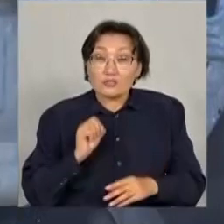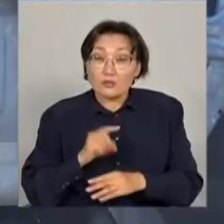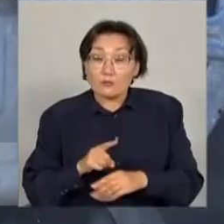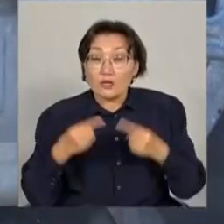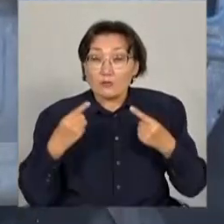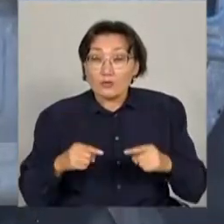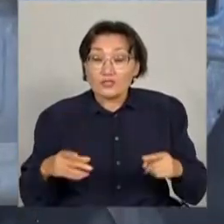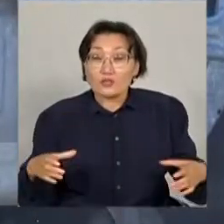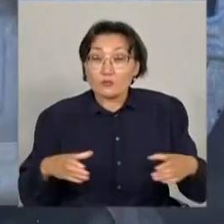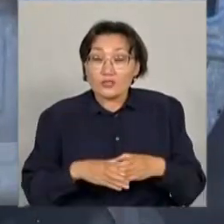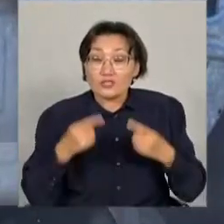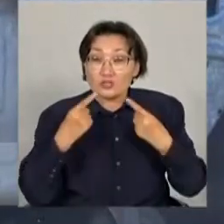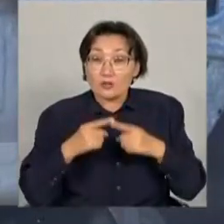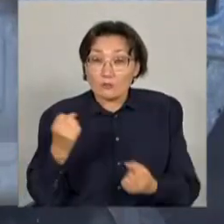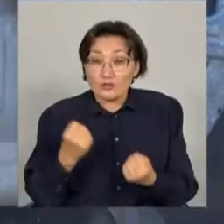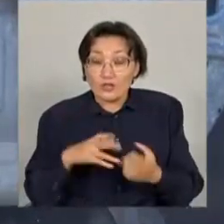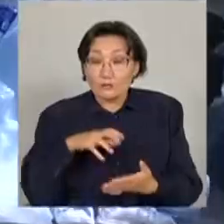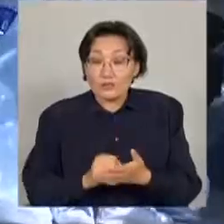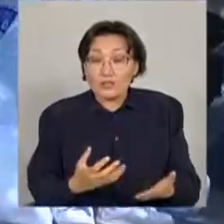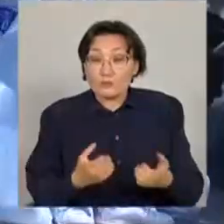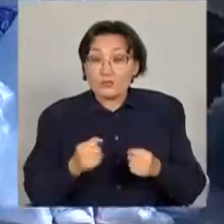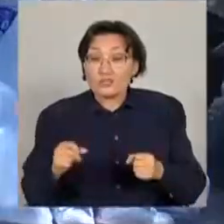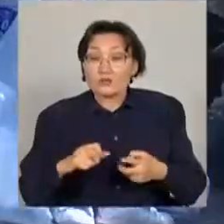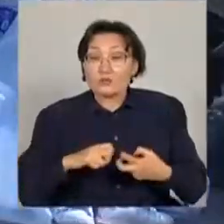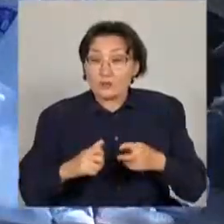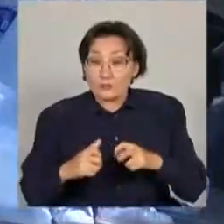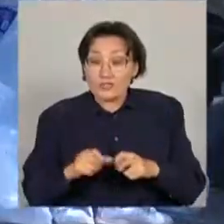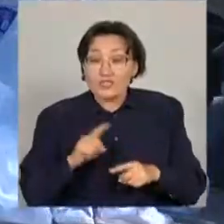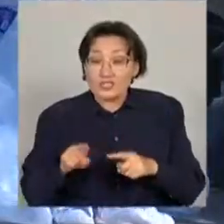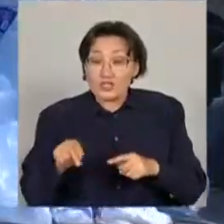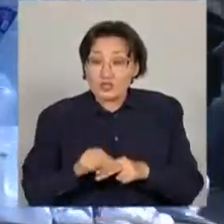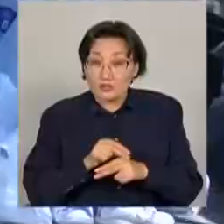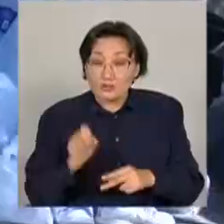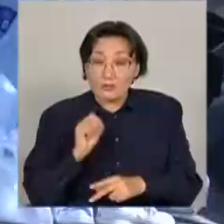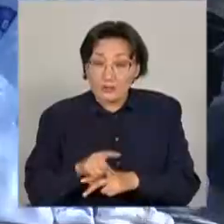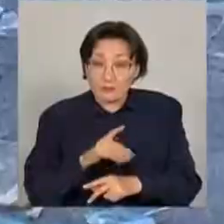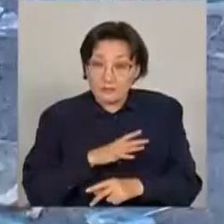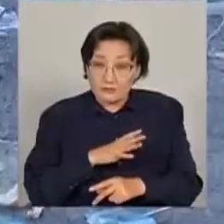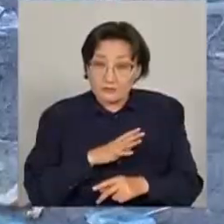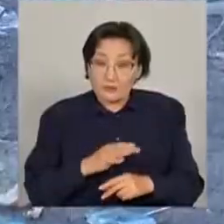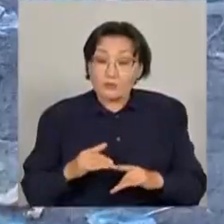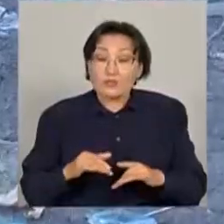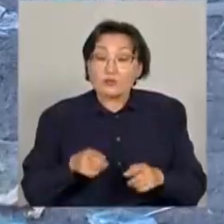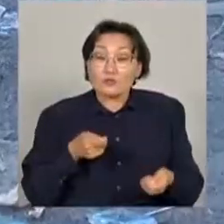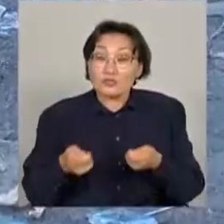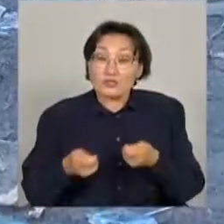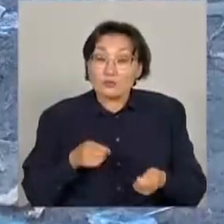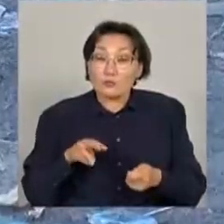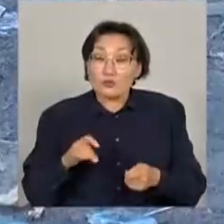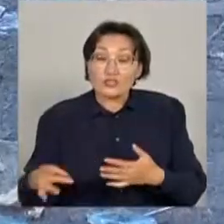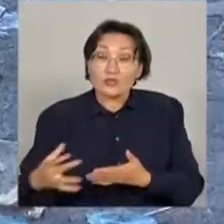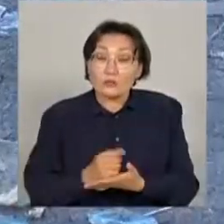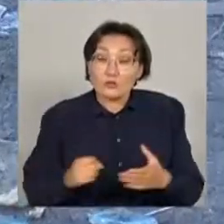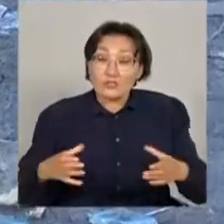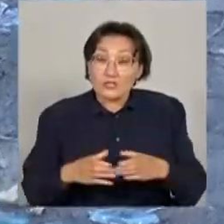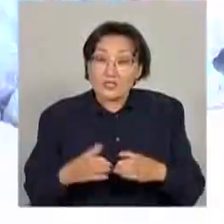басқа кәсіпорындардан техниканы жалғалып, олқылықтарды қысқа уақыттың ішінде реттеуге пәрмен берді. Ал жергілікті билік қоқыс шығаратын